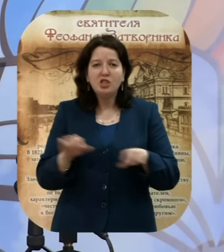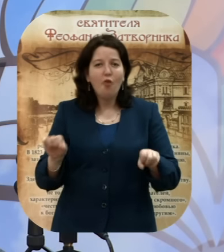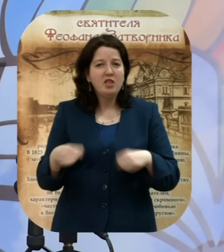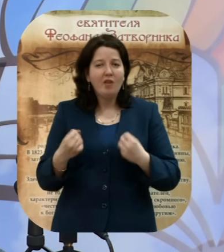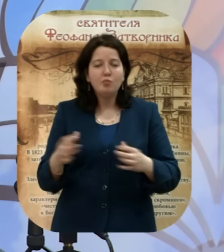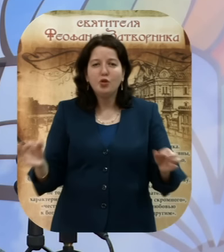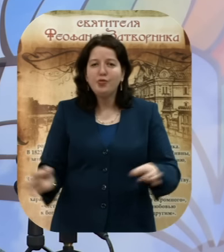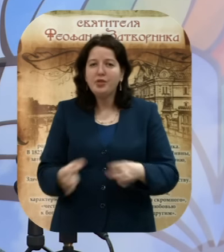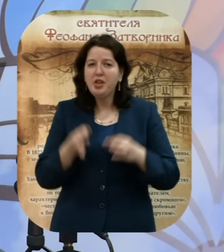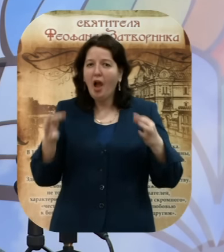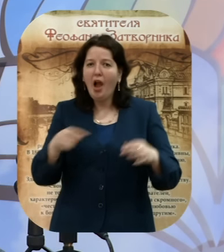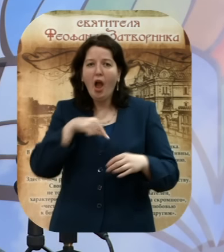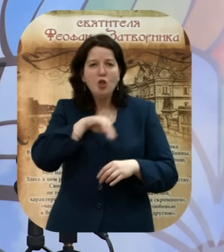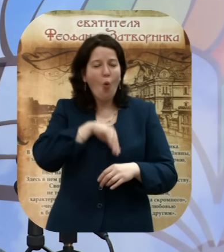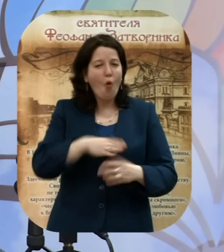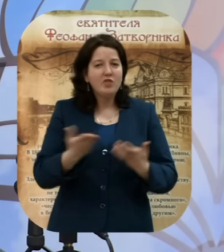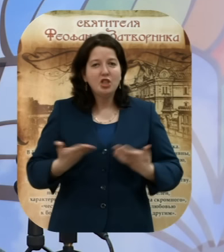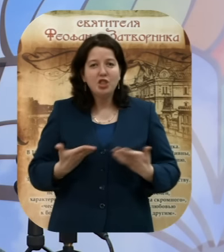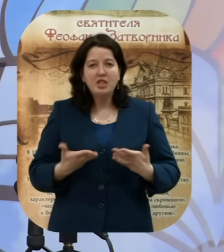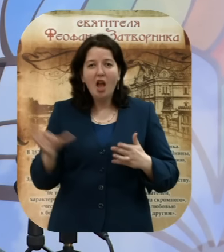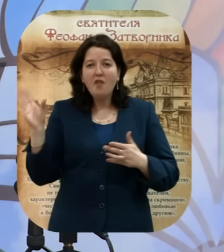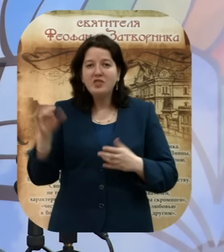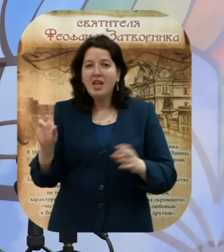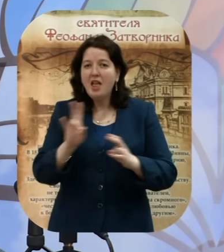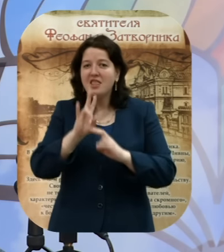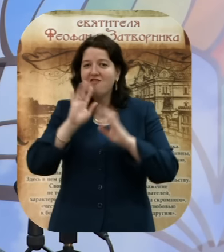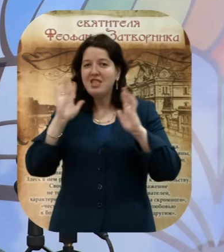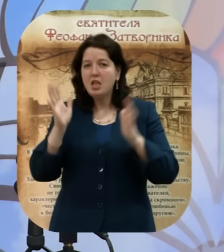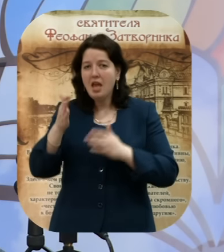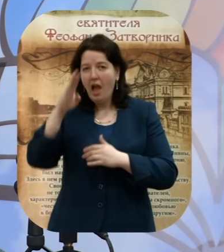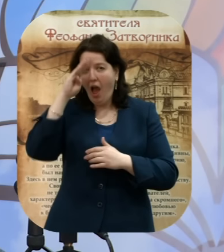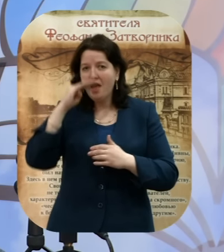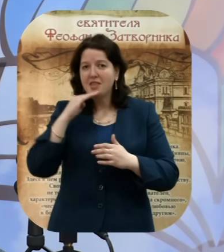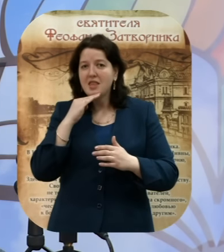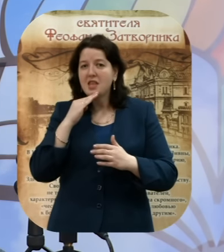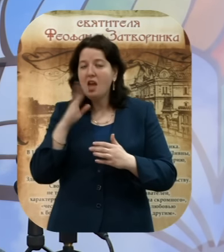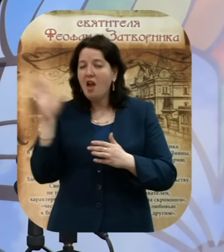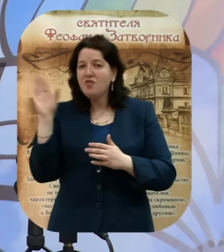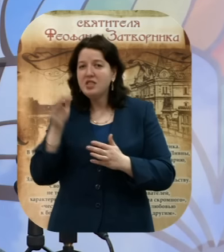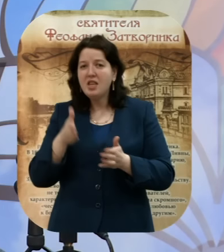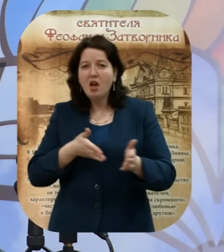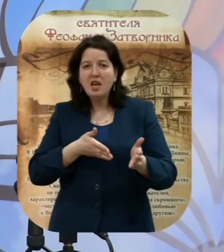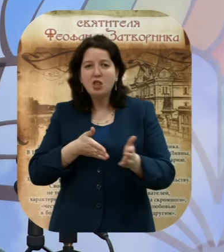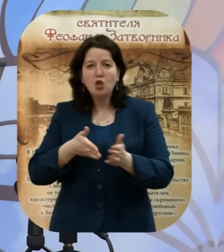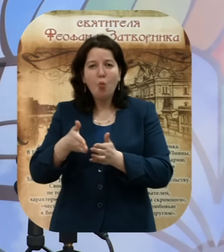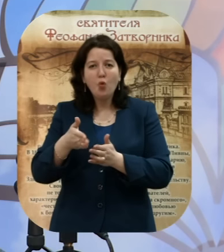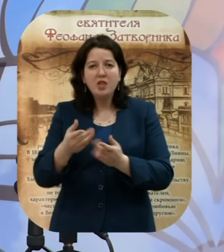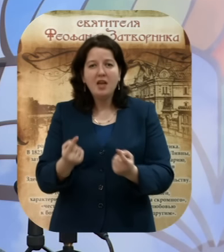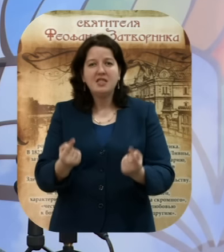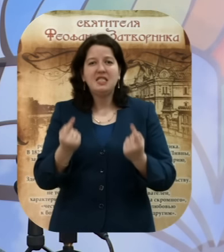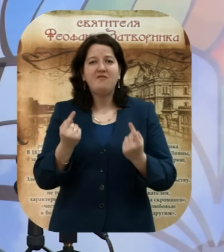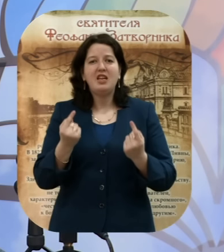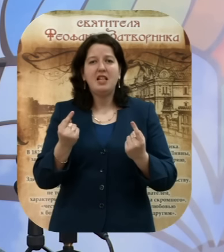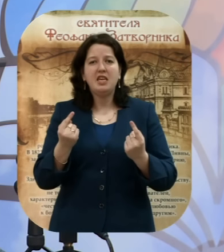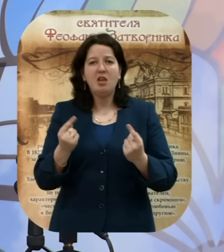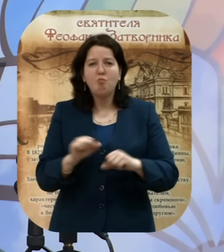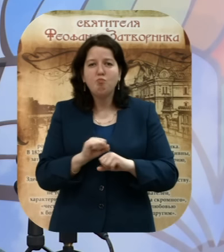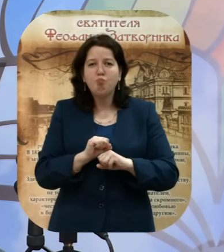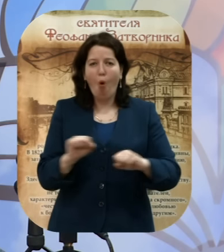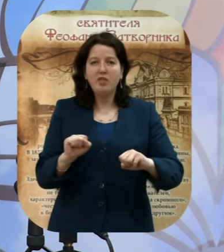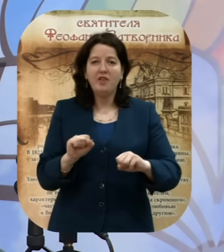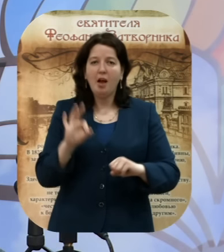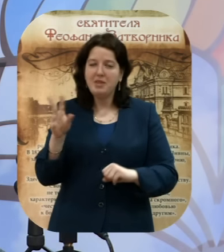жизнь. Все святые отцы, которые прошли этот путь, тщательно прошли, с великим, я бы сказал, подвигом и